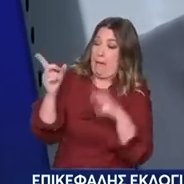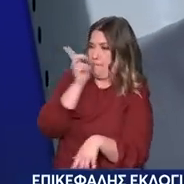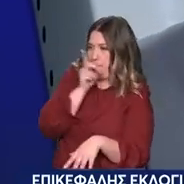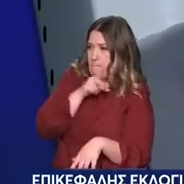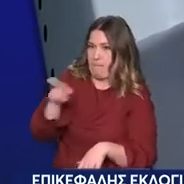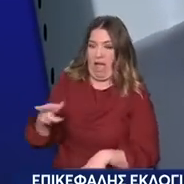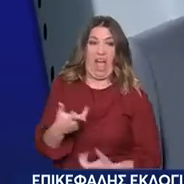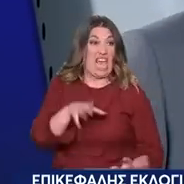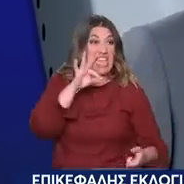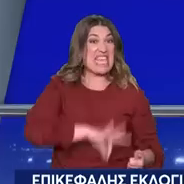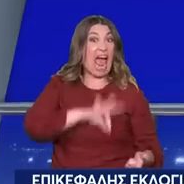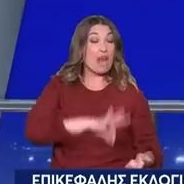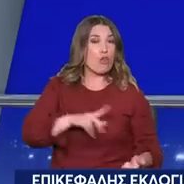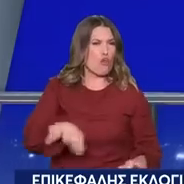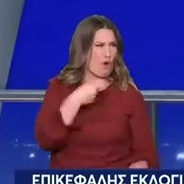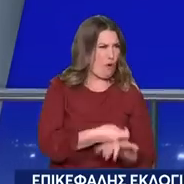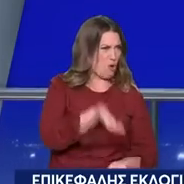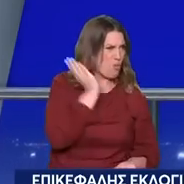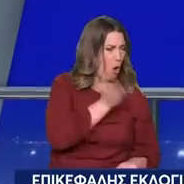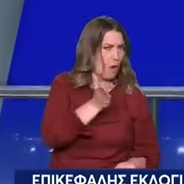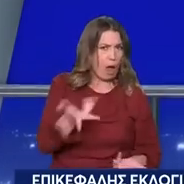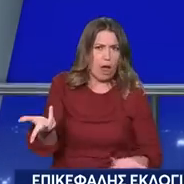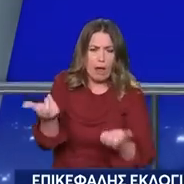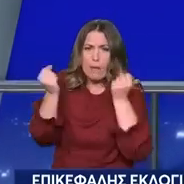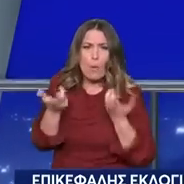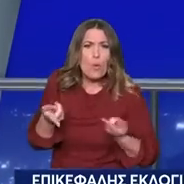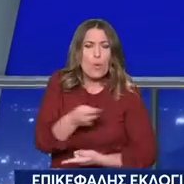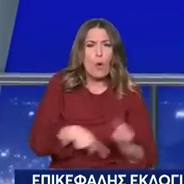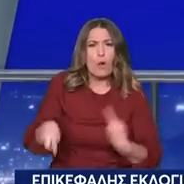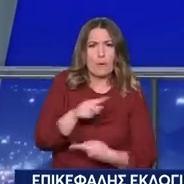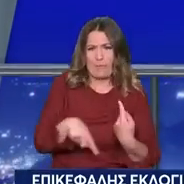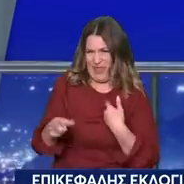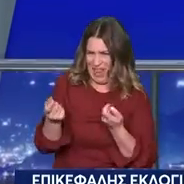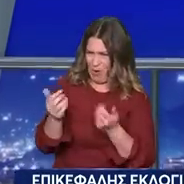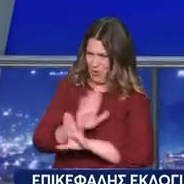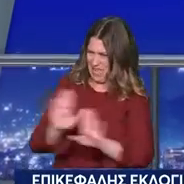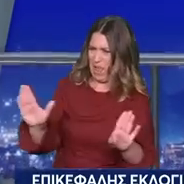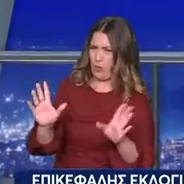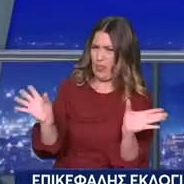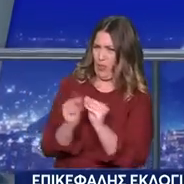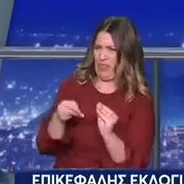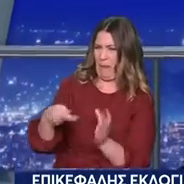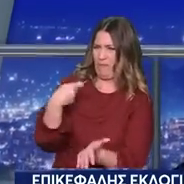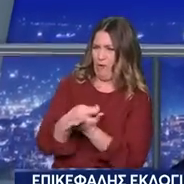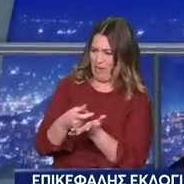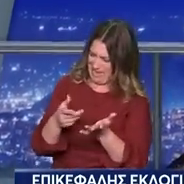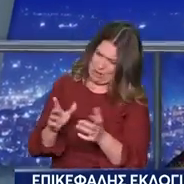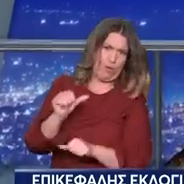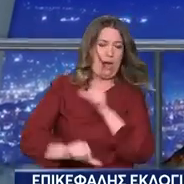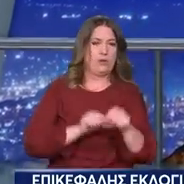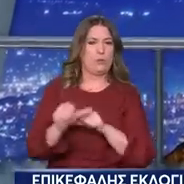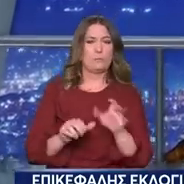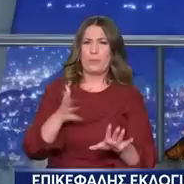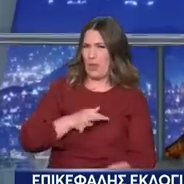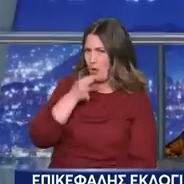ανάπτυξη περιορίζεται. Και μα, το ξέρουμε. Όχι, να γυρίσω λίγο στα κάψιμα για να κλείσουμε το κεφάλαιο. Λέτε λοιπόν ότι. Οι